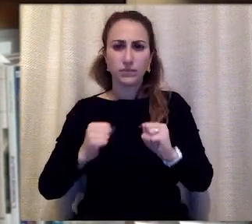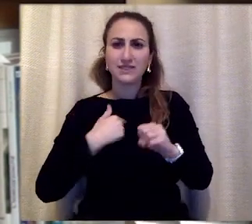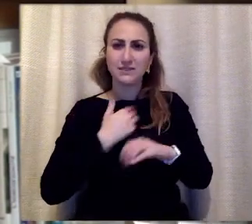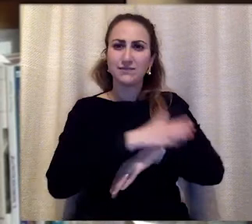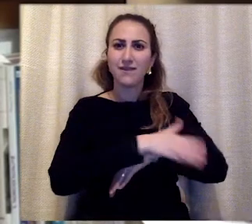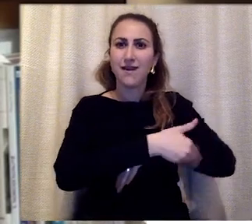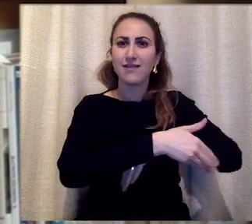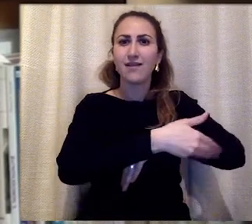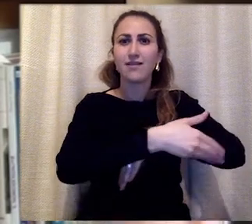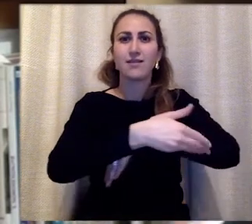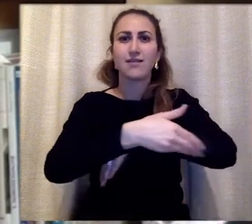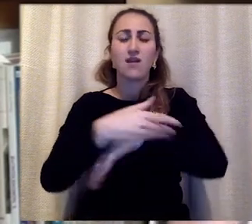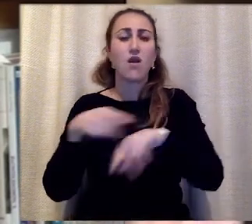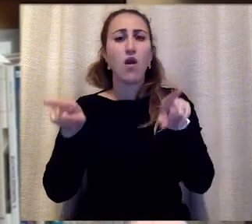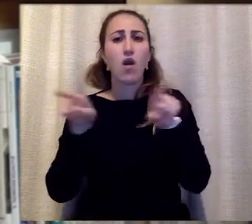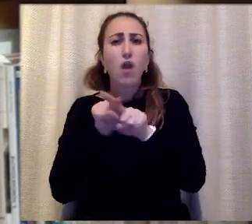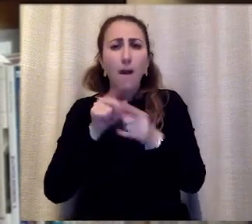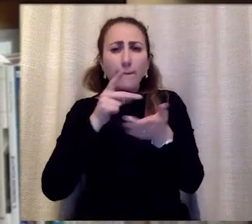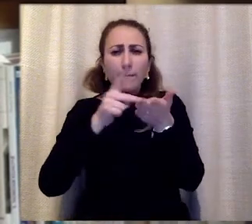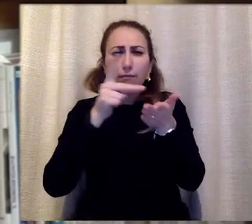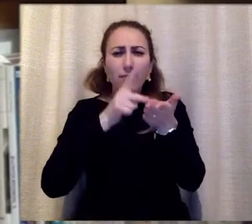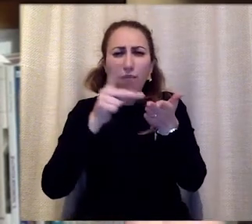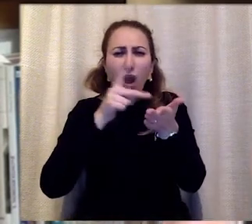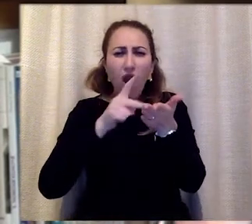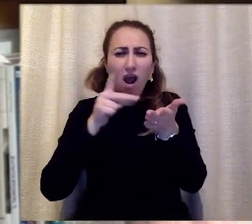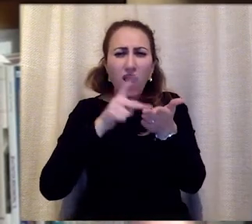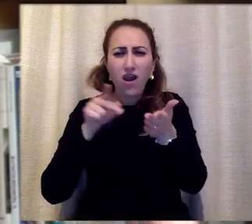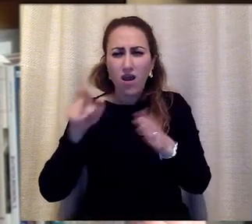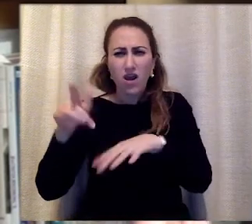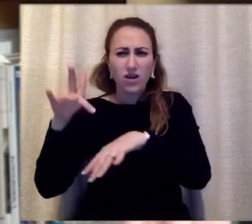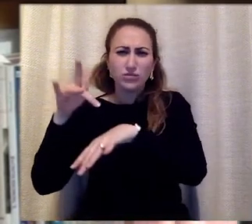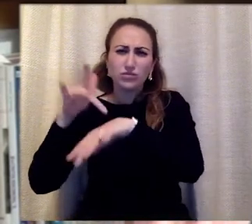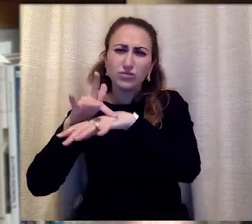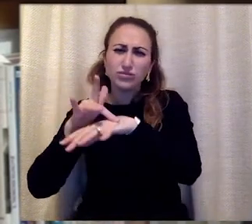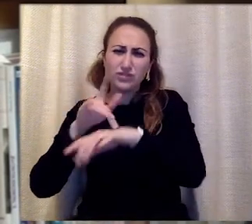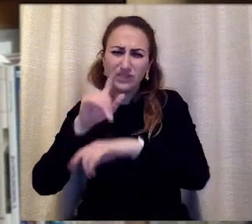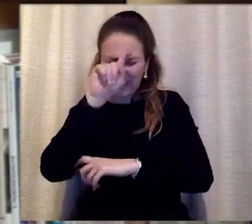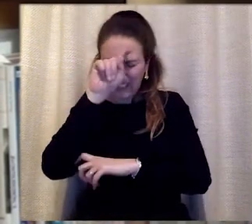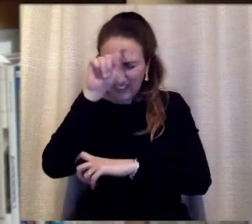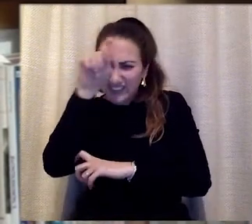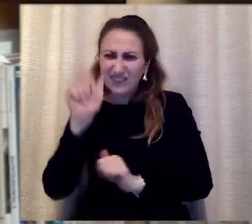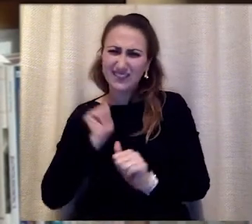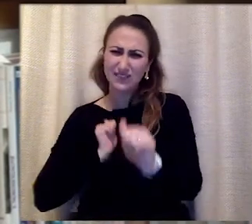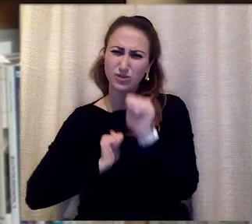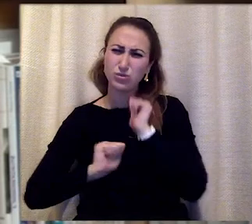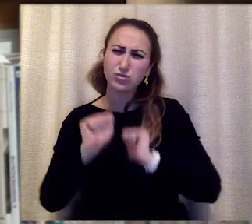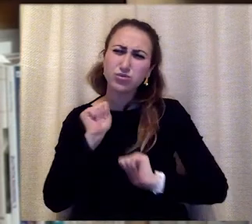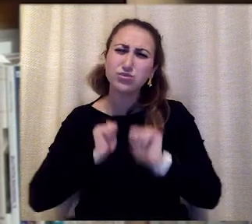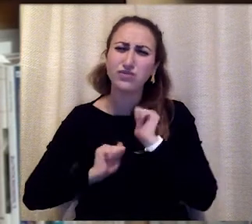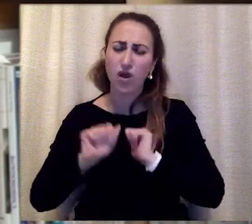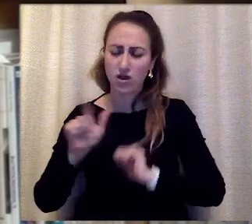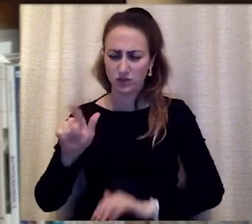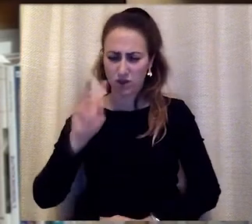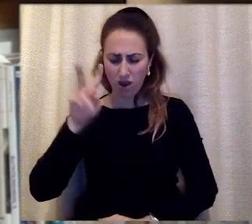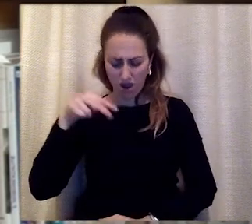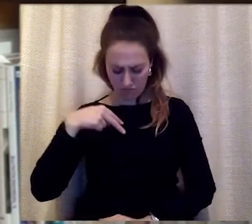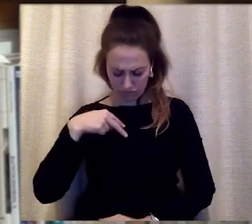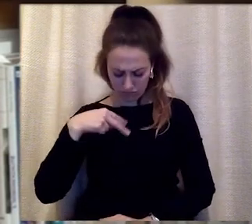suffit, car c'est dans ta faiblesse que ma force va s'accomplir. »